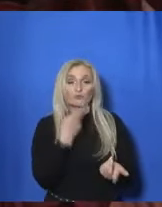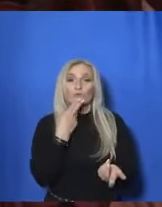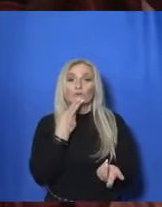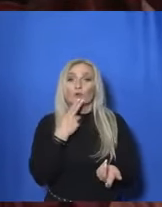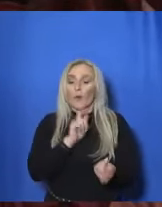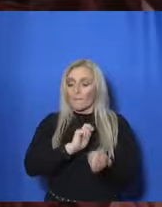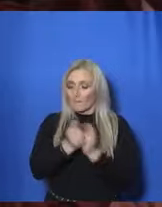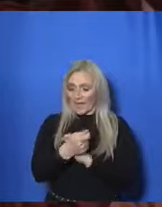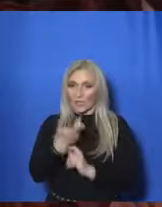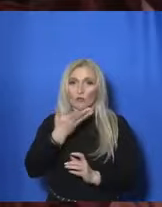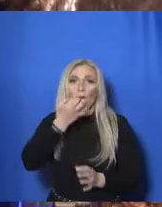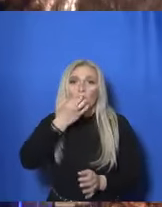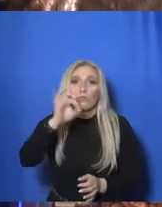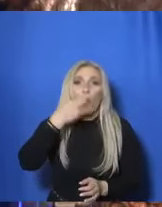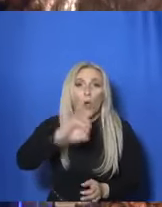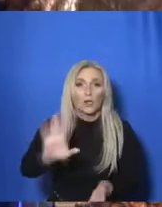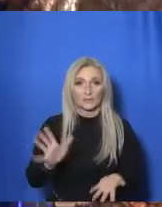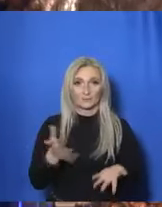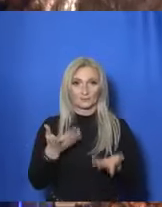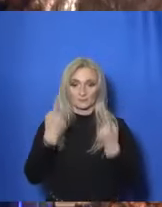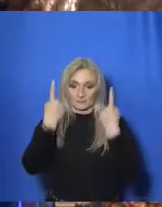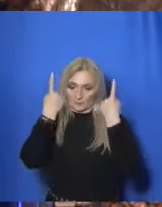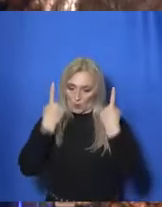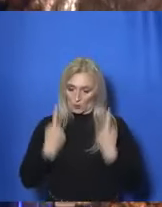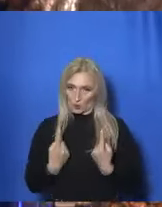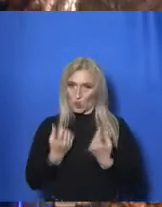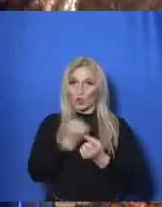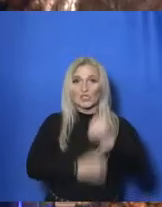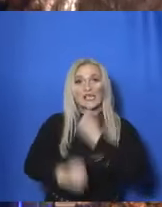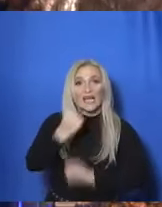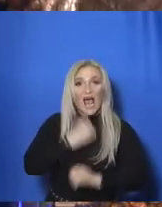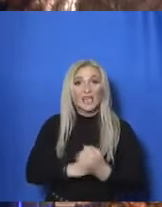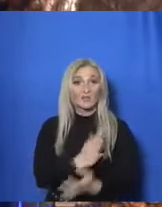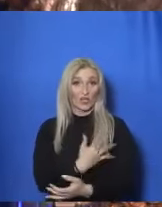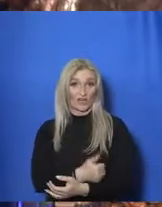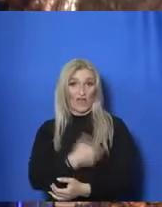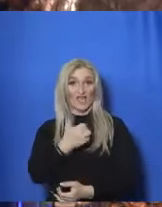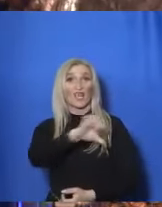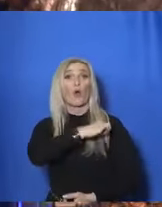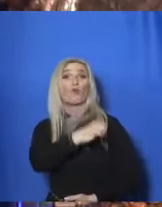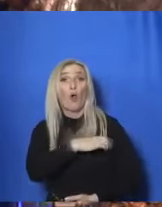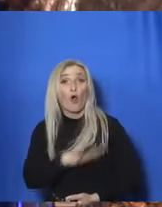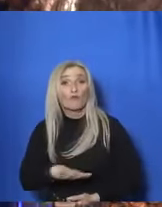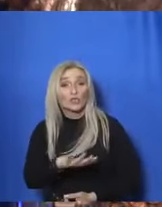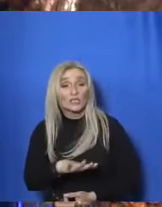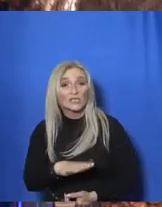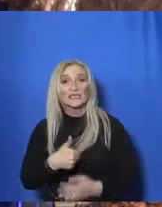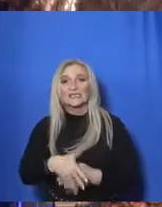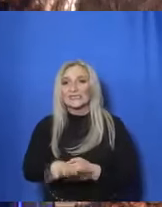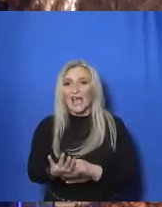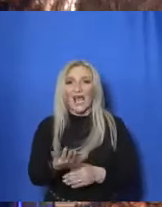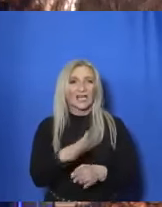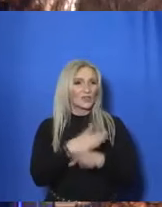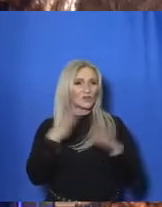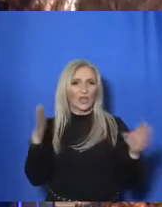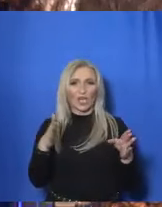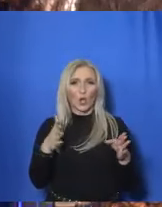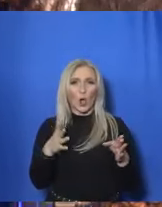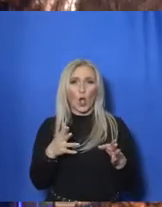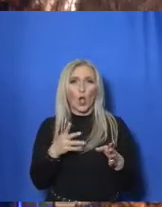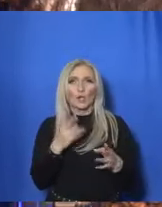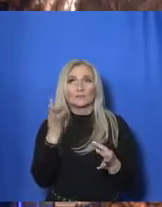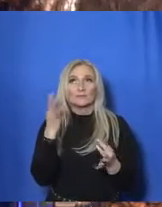koje mijenjamo na bolje, opstojnost i razvoj Hrvata u Vojvodini i nadalje su uvelike